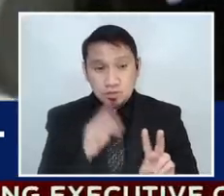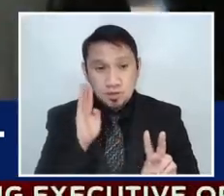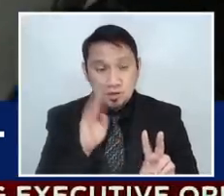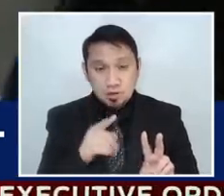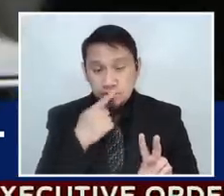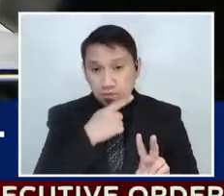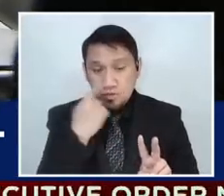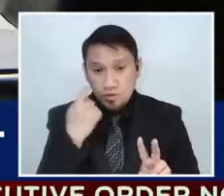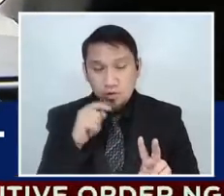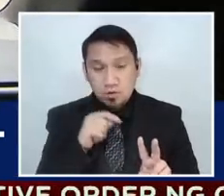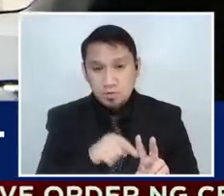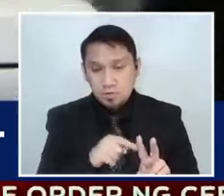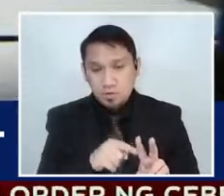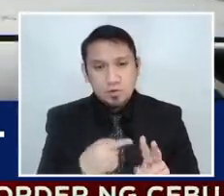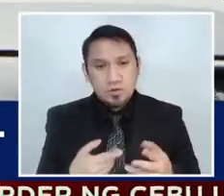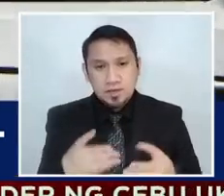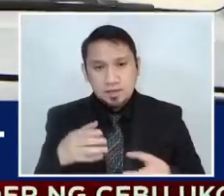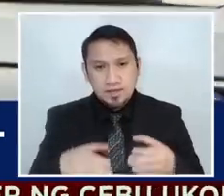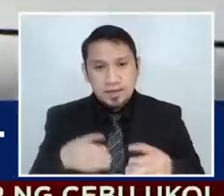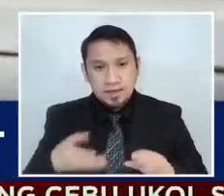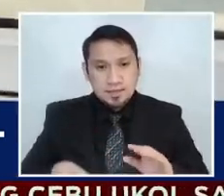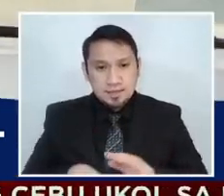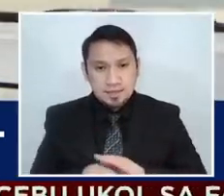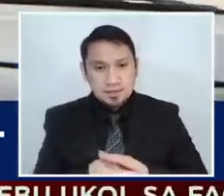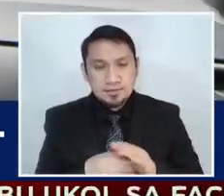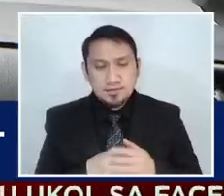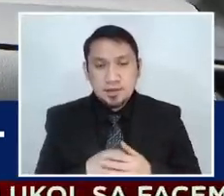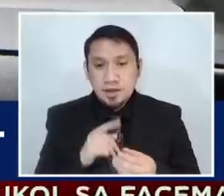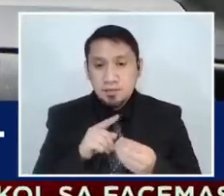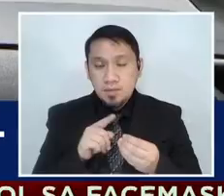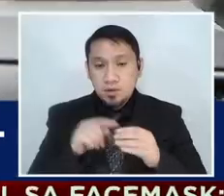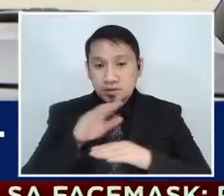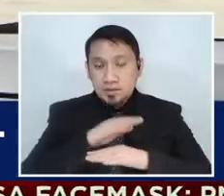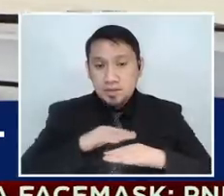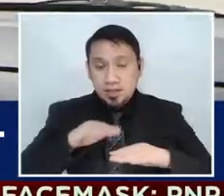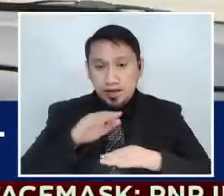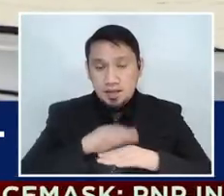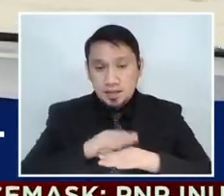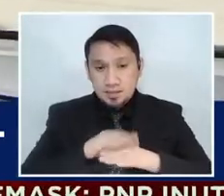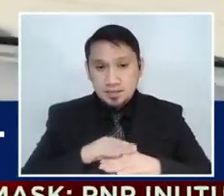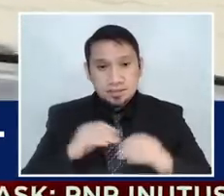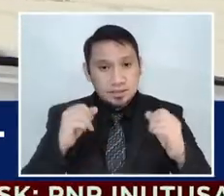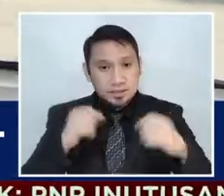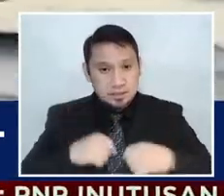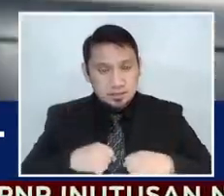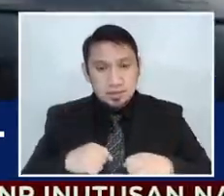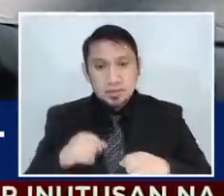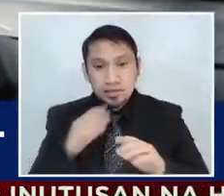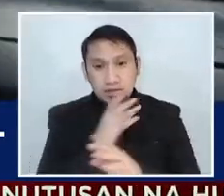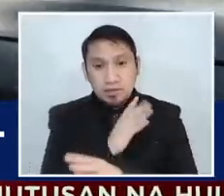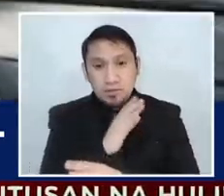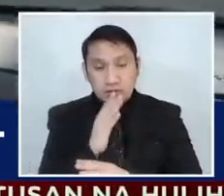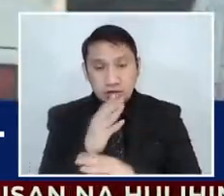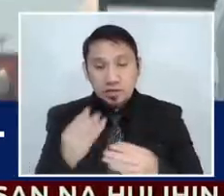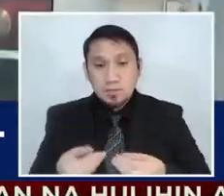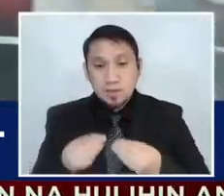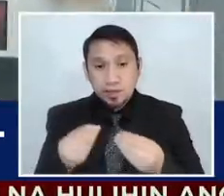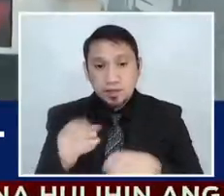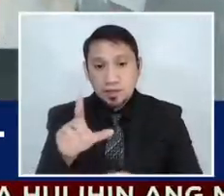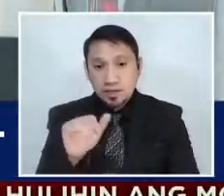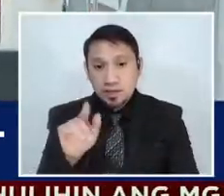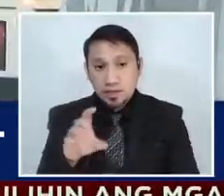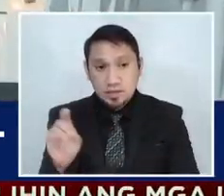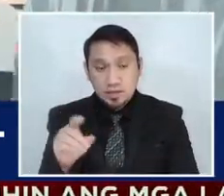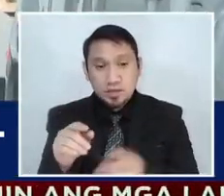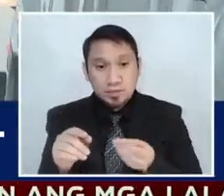kasong katiwalian kaugnay ng land deal sa Philippine Forest Corporation na iginawad ni Lozada sa kanyang